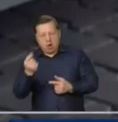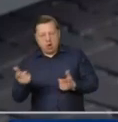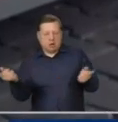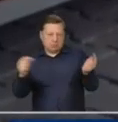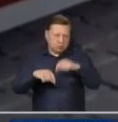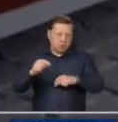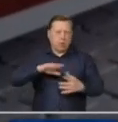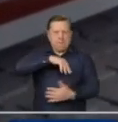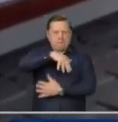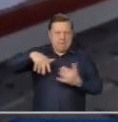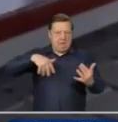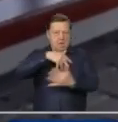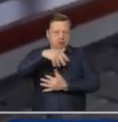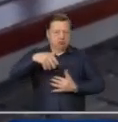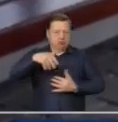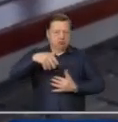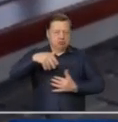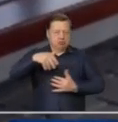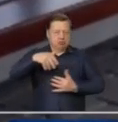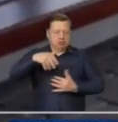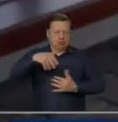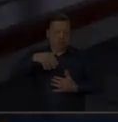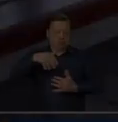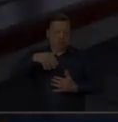takiej stacjonarnej. Tajniki